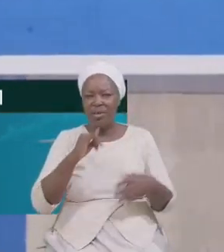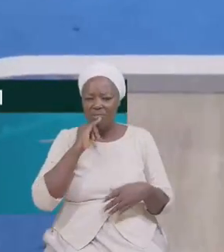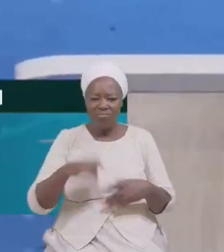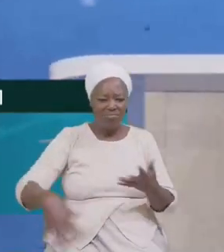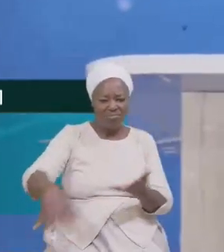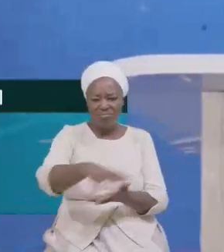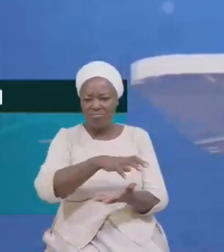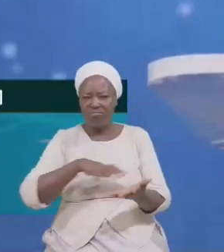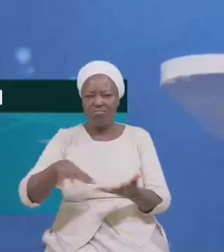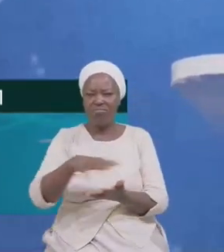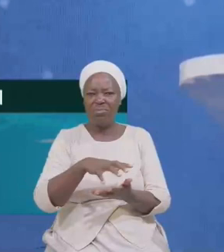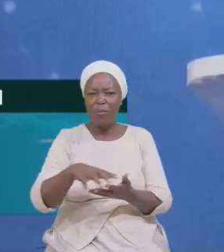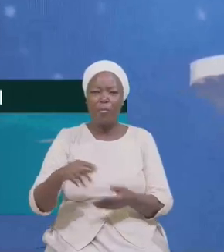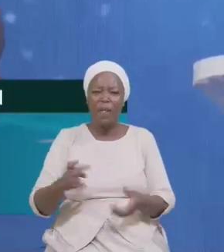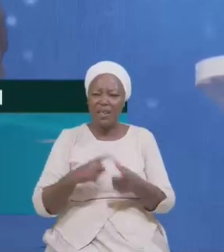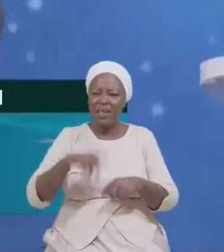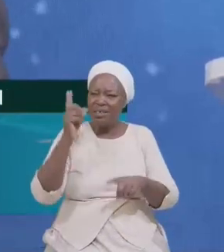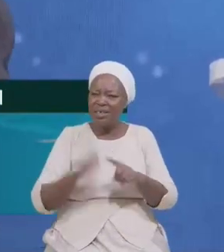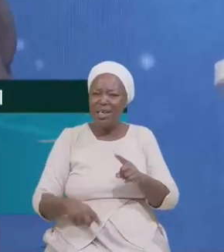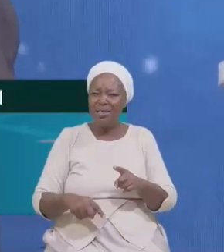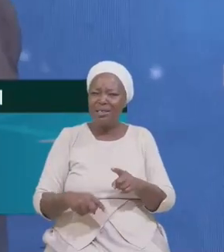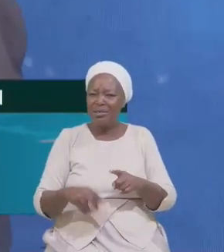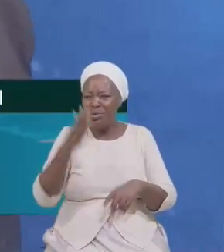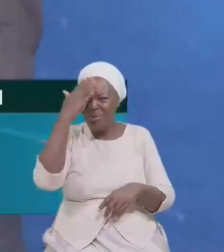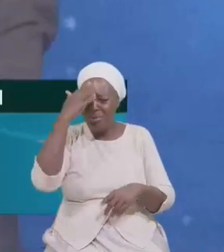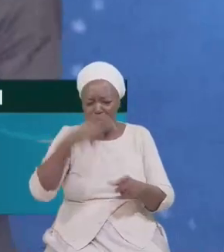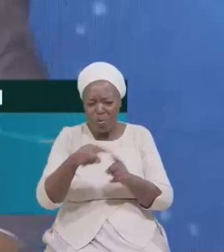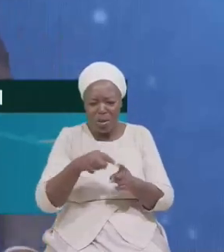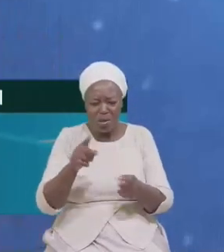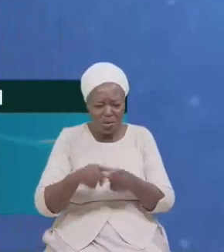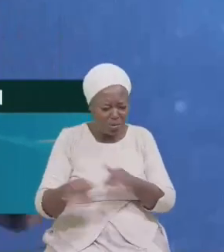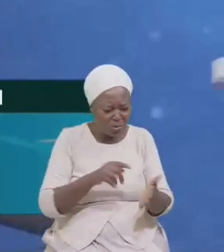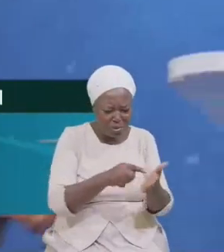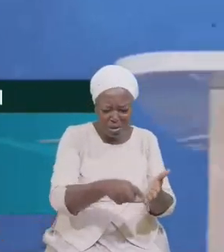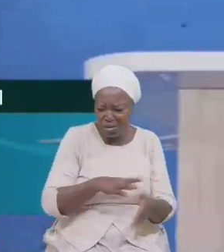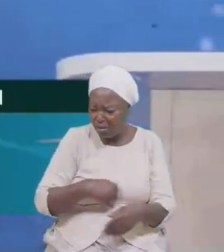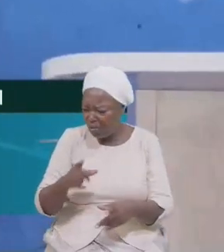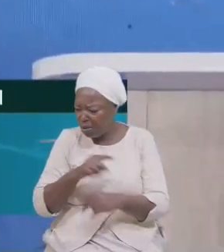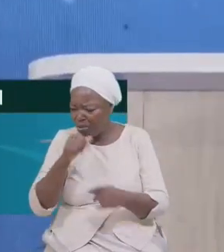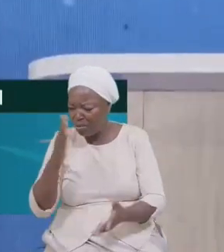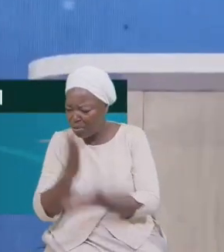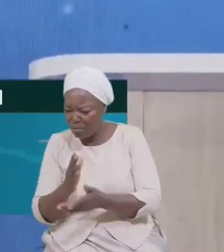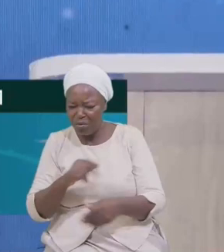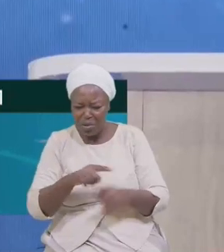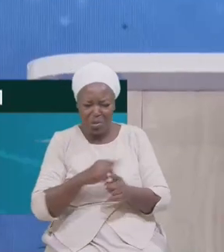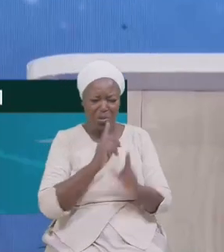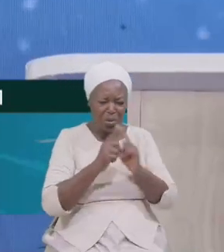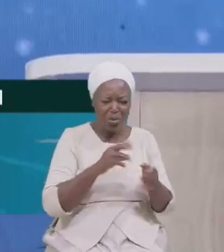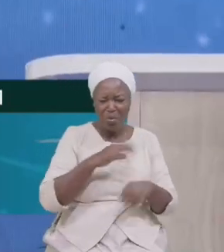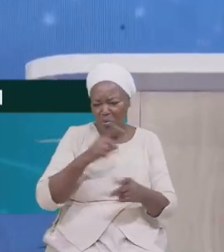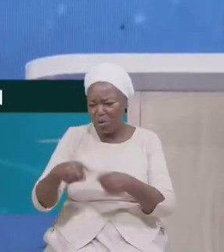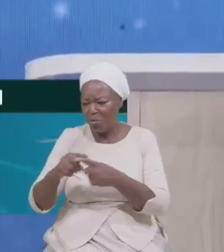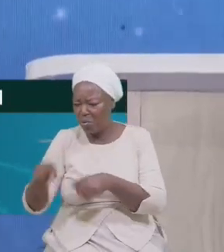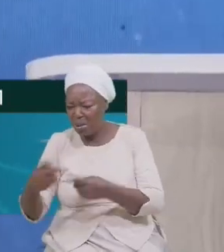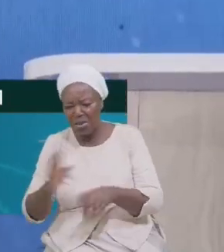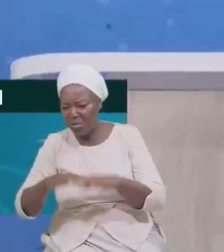en désordre. Et il ne sait même pas quand prendre ceci, quand ne pas prendre ceci, quand aller ou ne pas aller là-bas. Et il